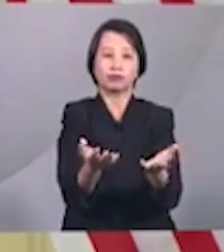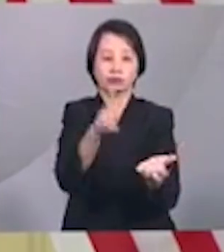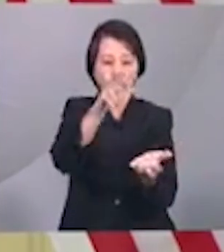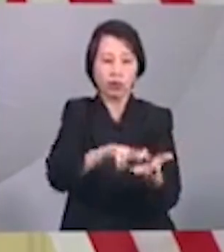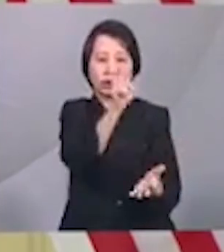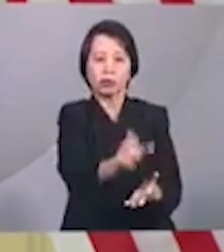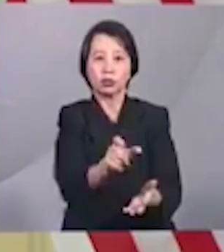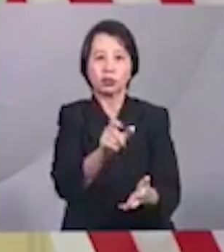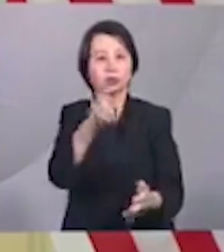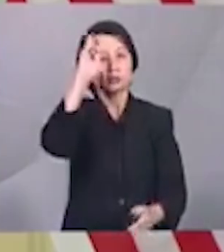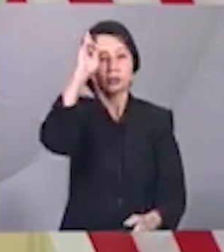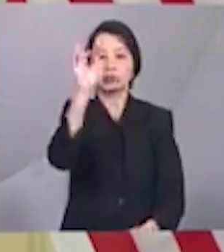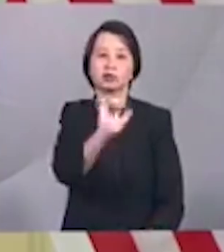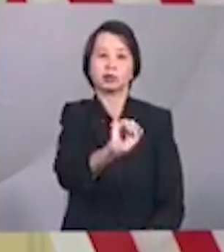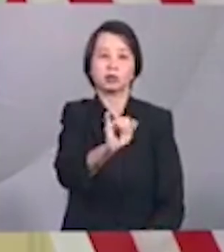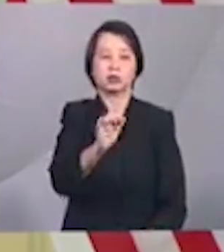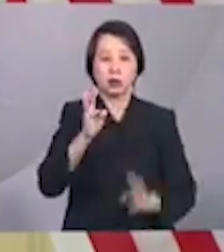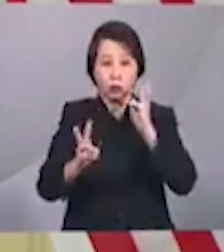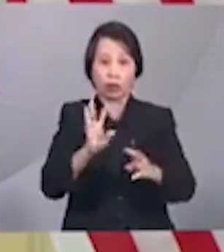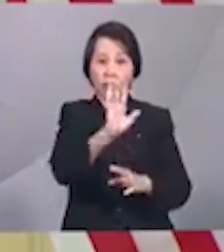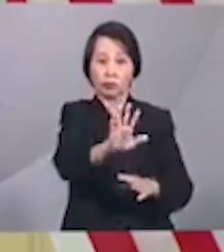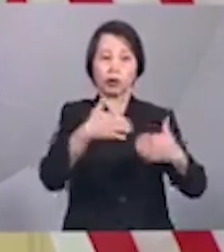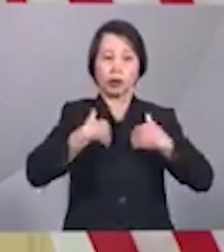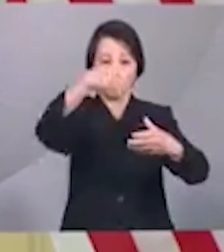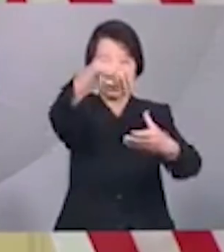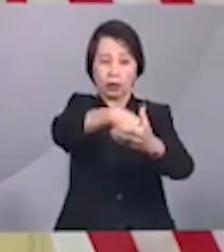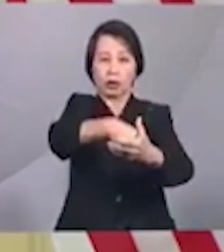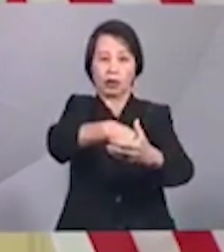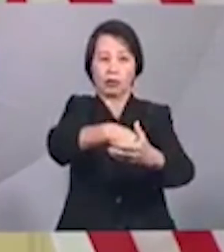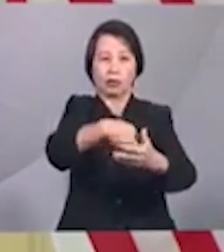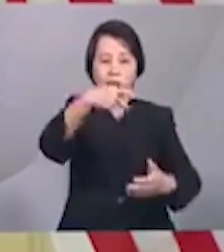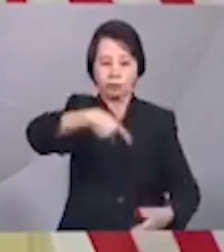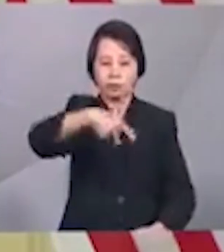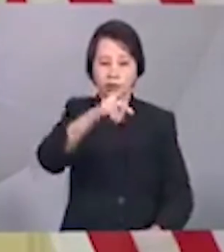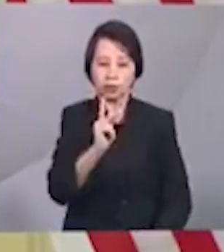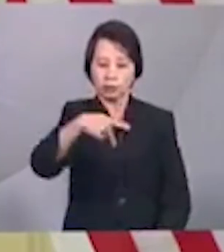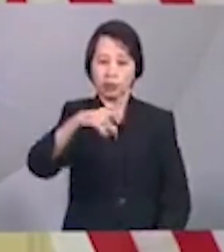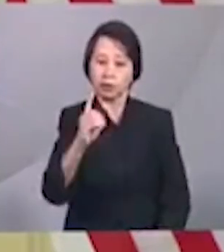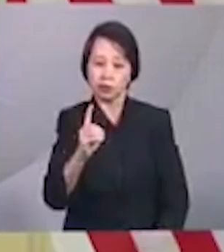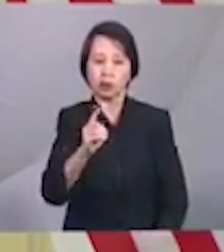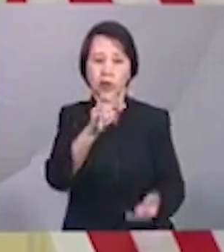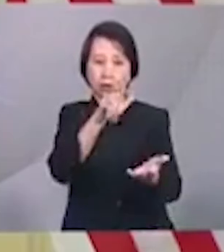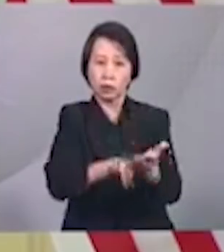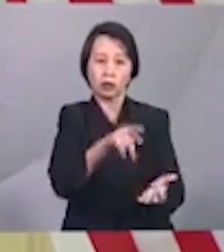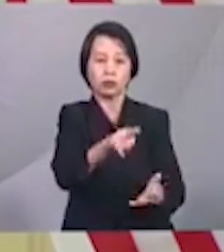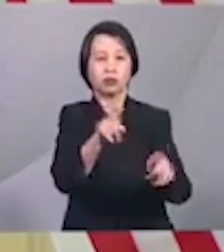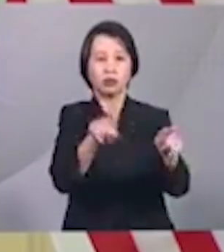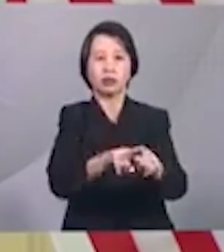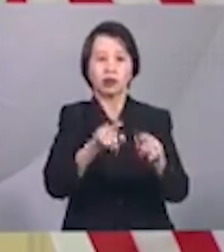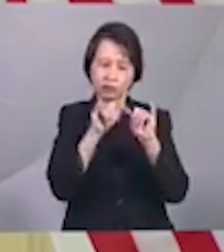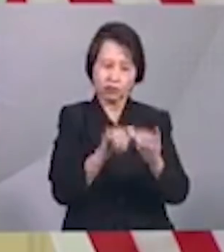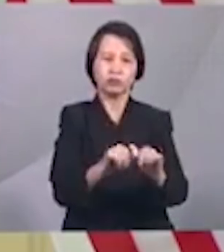Status mereka tidak berubah. Walaupun mereka berada di dalam PKPD, status mereka masih lagi